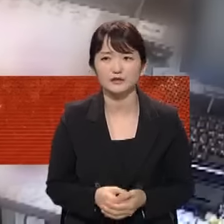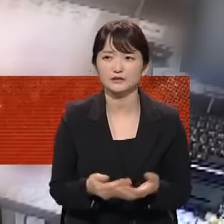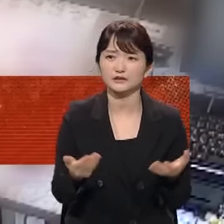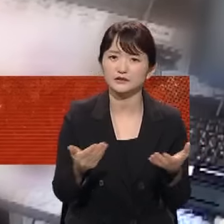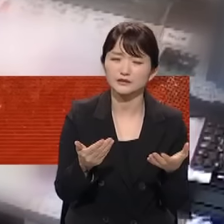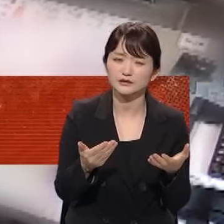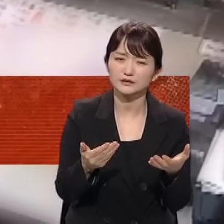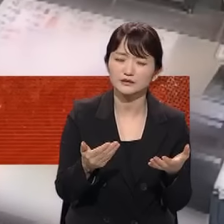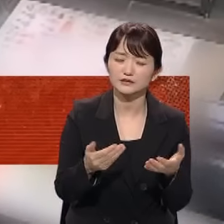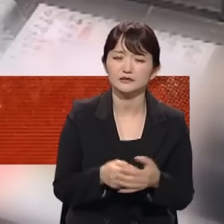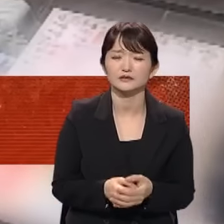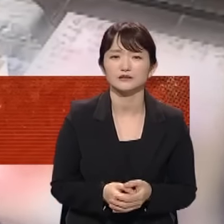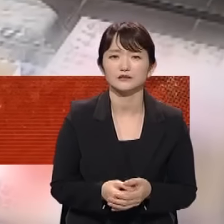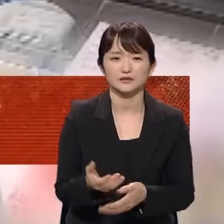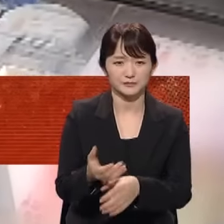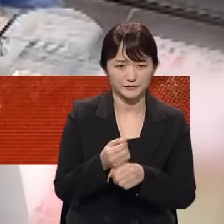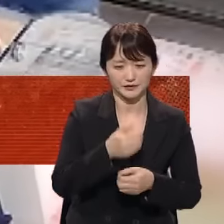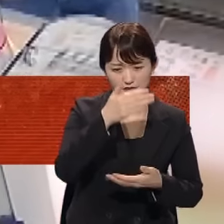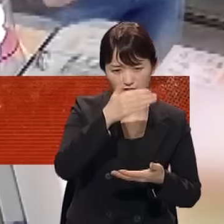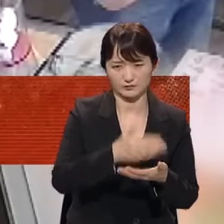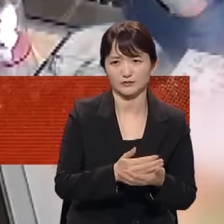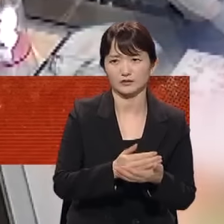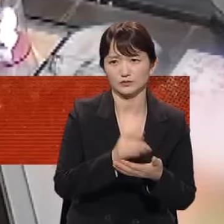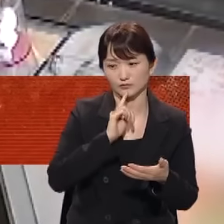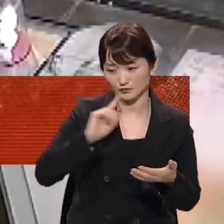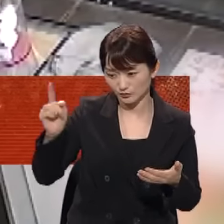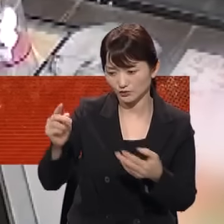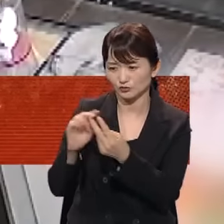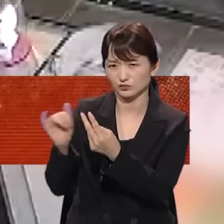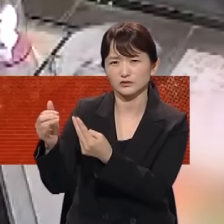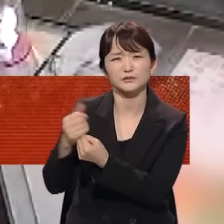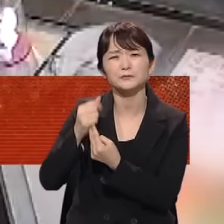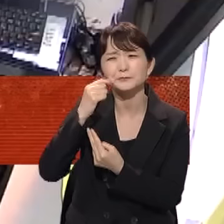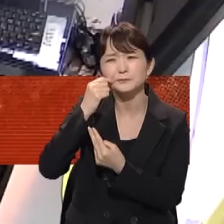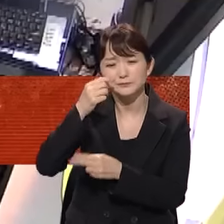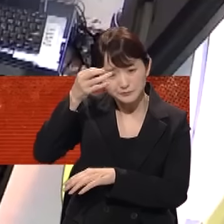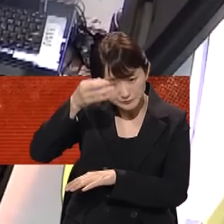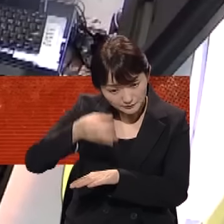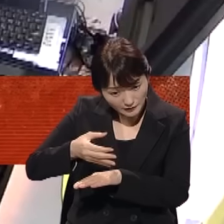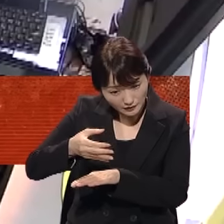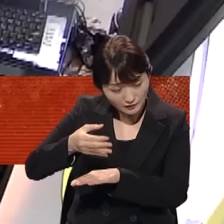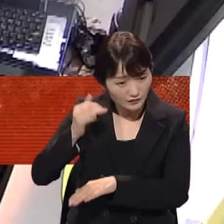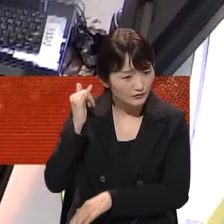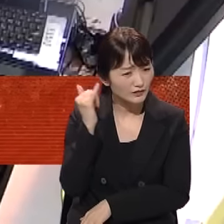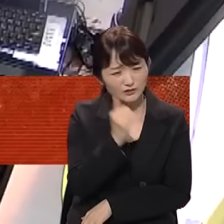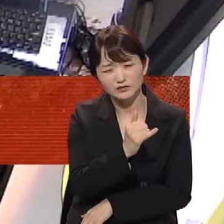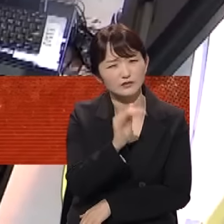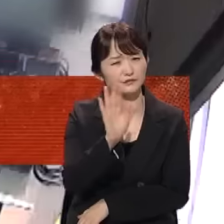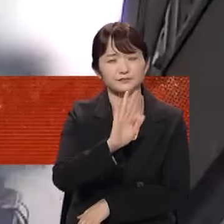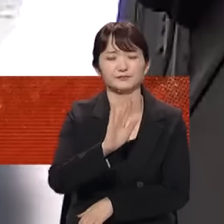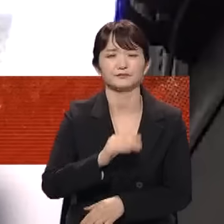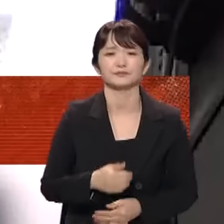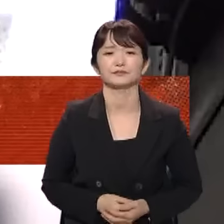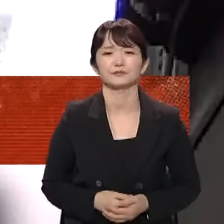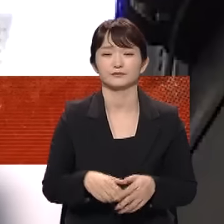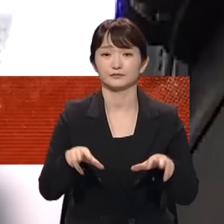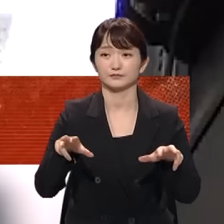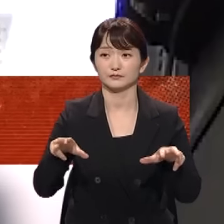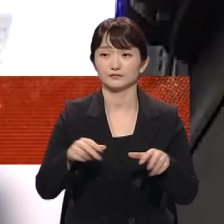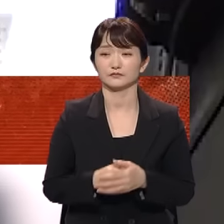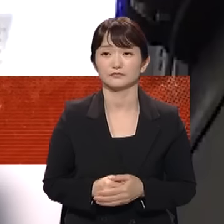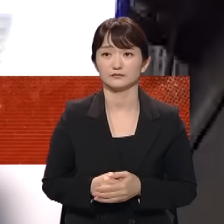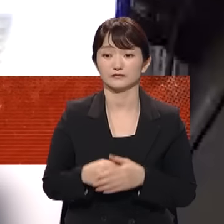신고는 했는데요. 아직 잡지는 못했다라고 합니다. 물론 뭐 사과를 하거나 뭐 연락을 해오고 이런 것도 없었다고 하고 지금은 이